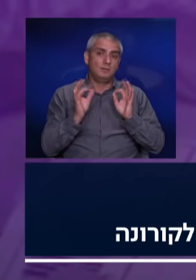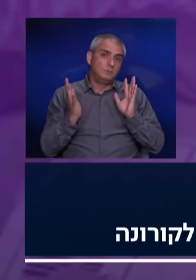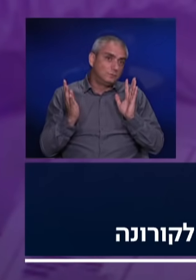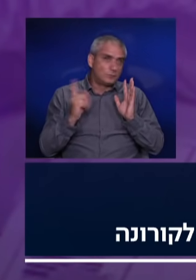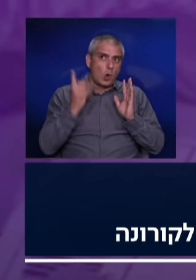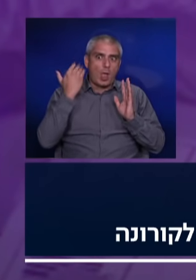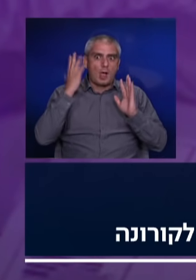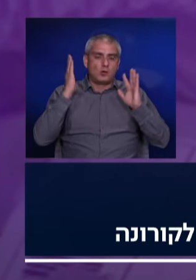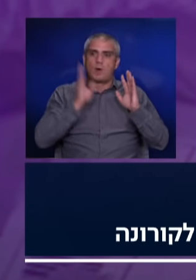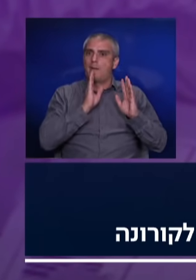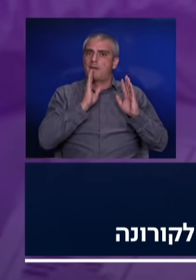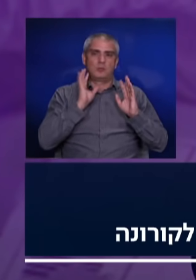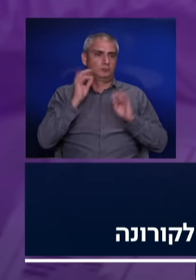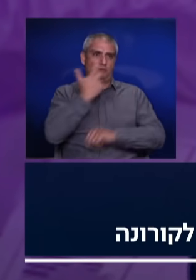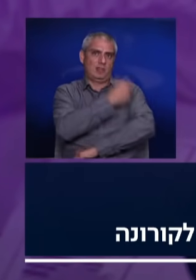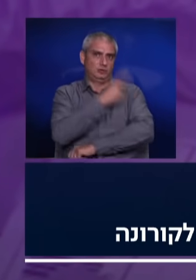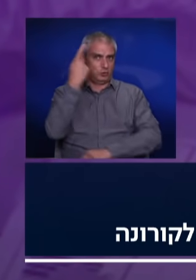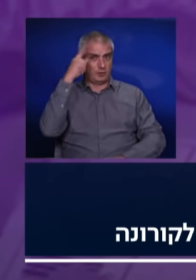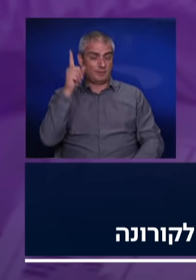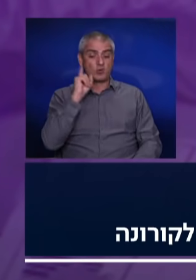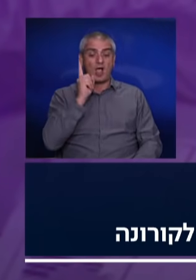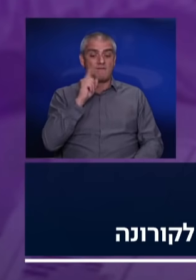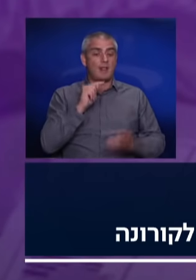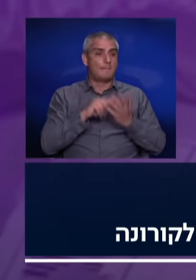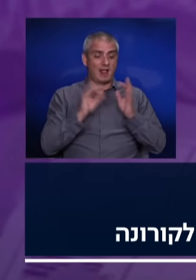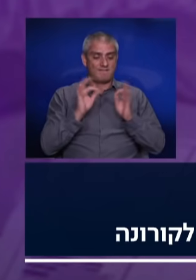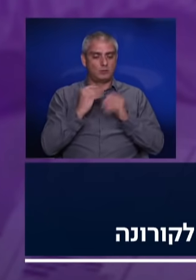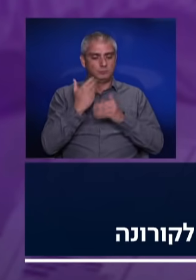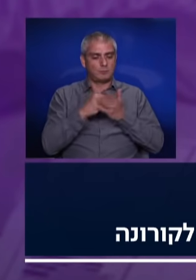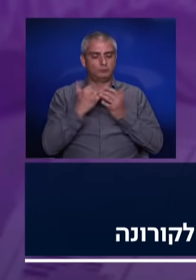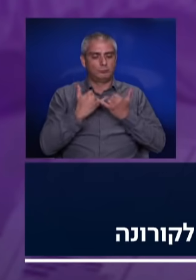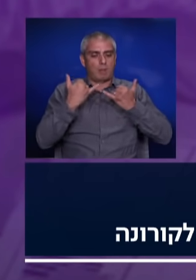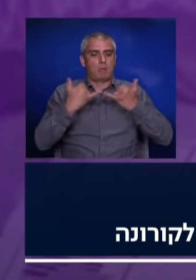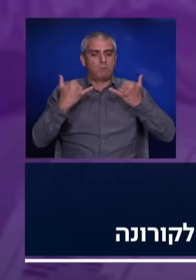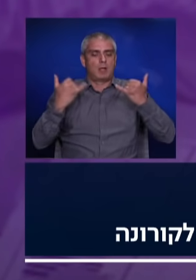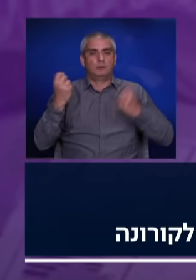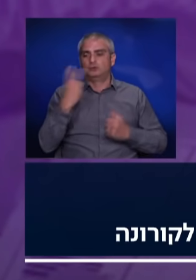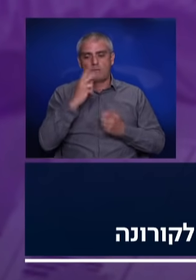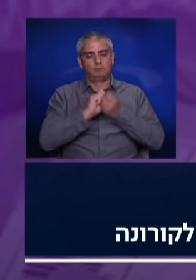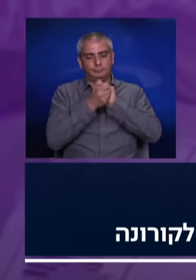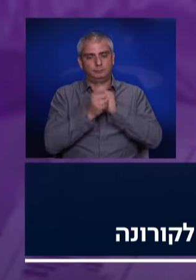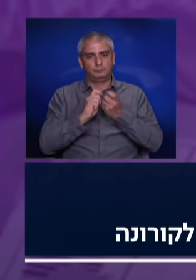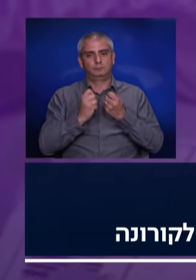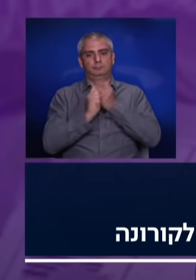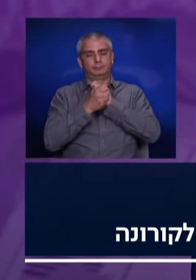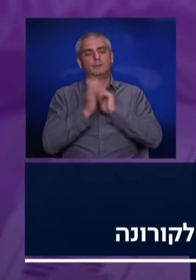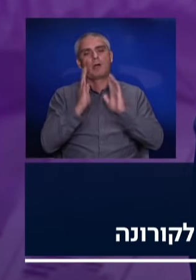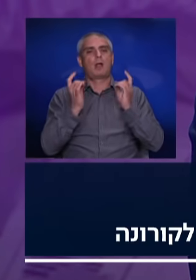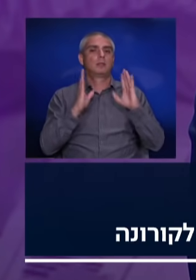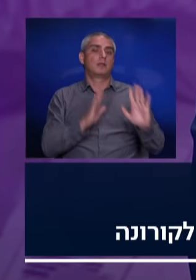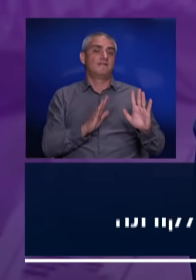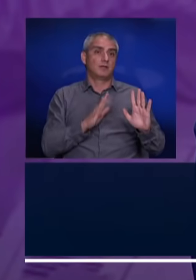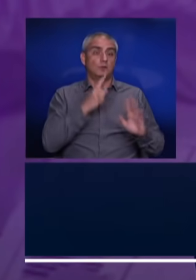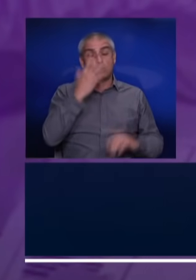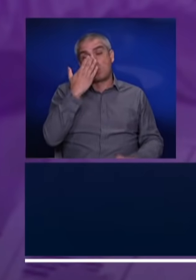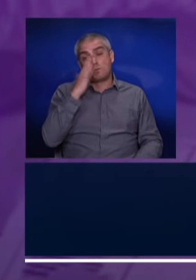היו בעייתיות עבור החיסון שהם פיתחו. אבל מכיוון שהווירוס ממשיך להתפתח כל הזמן, כל שבועיים הווירוס עובר מוטציה, ככה זה בטבע, הוא